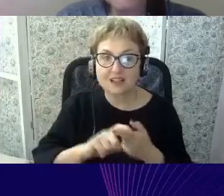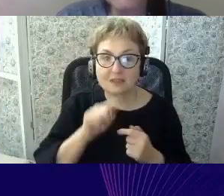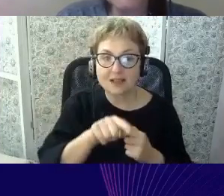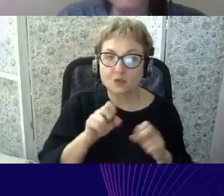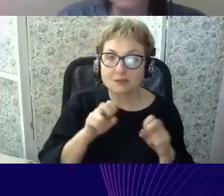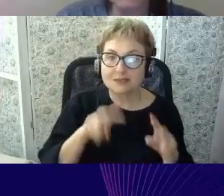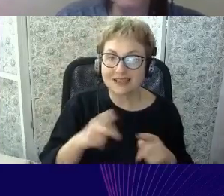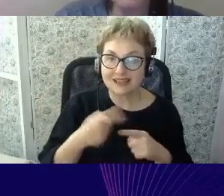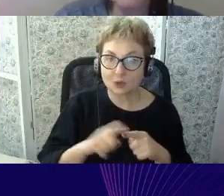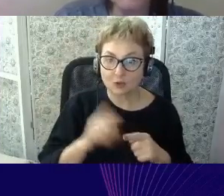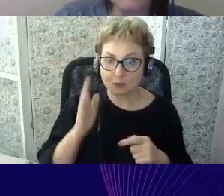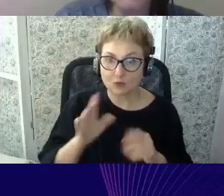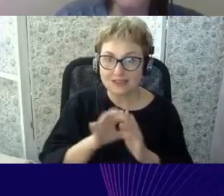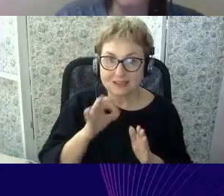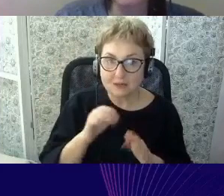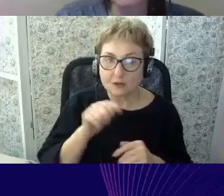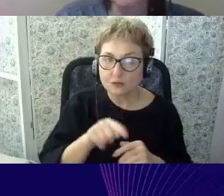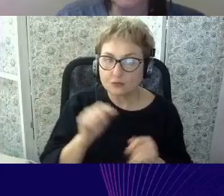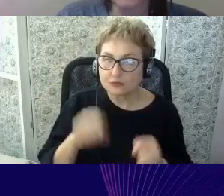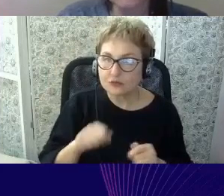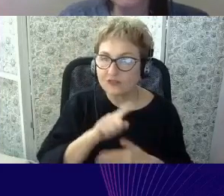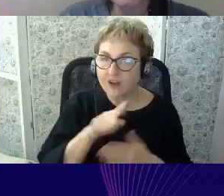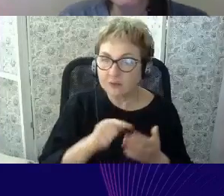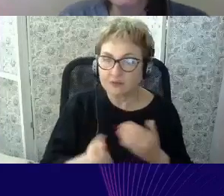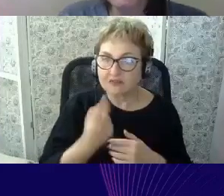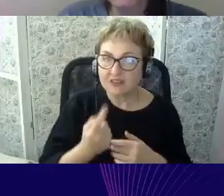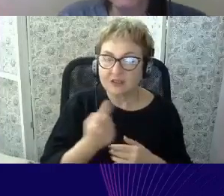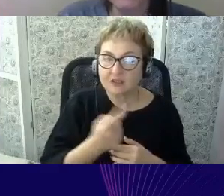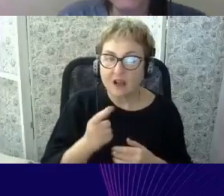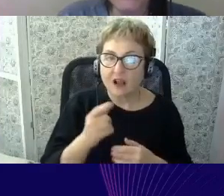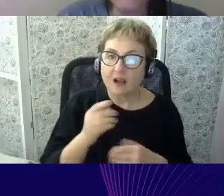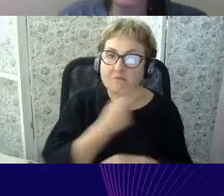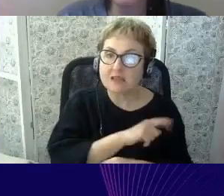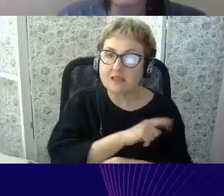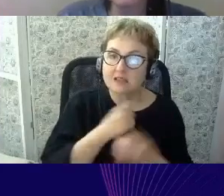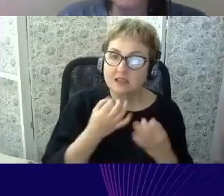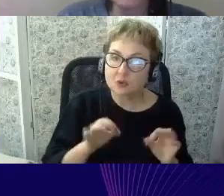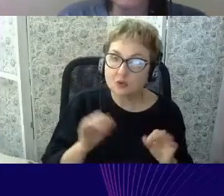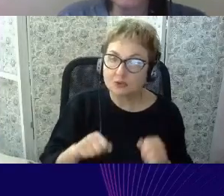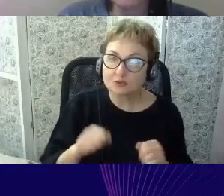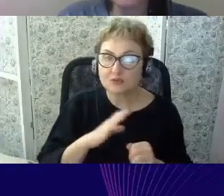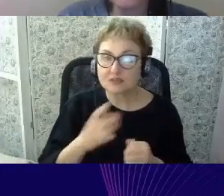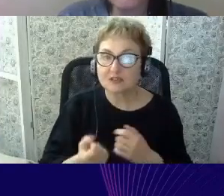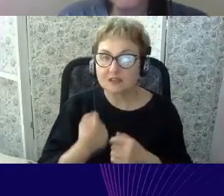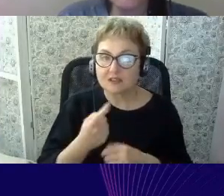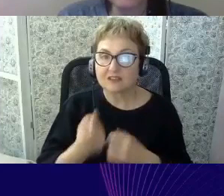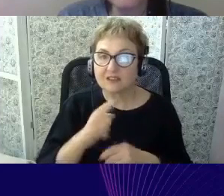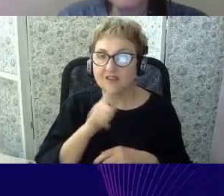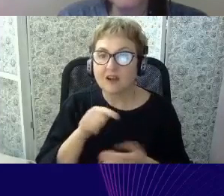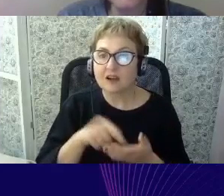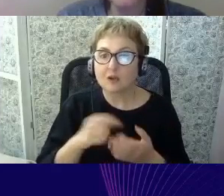от той специальности, которая будет избрана, здесь может встать вопрос о медицинских допусках, может встать вопрос о